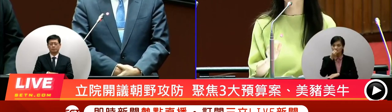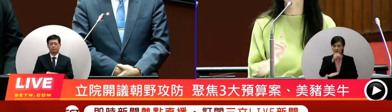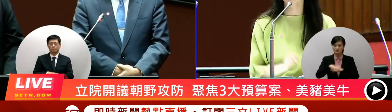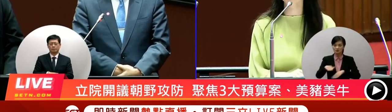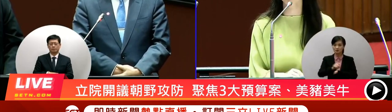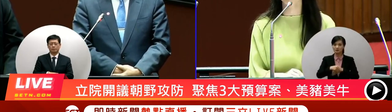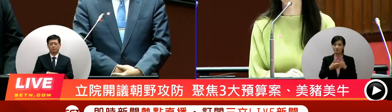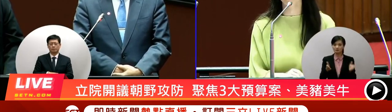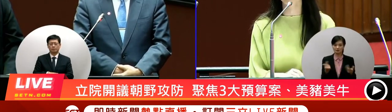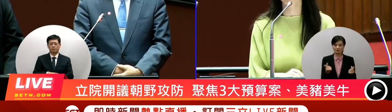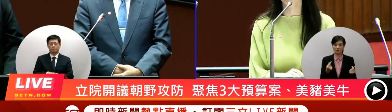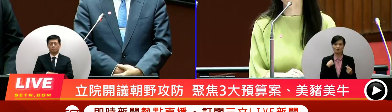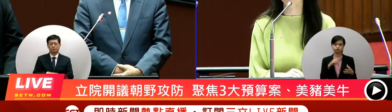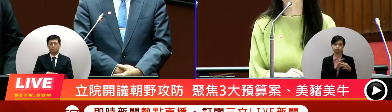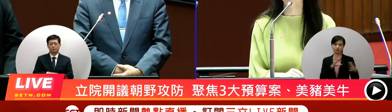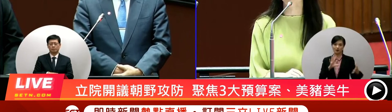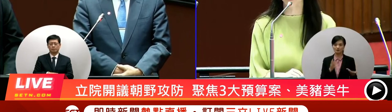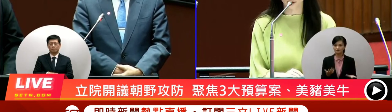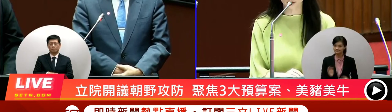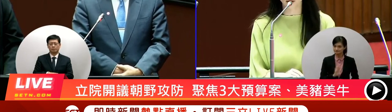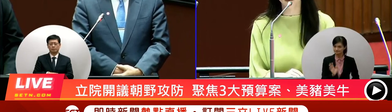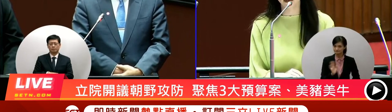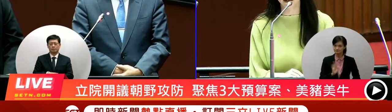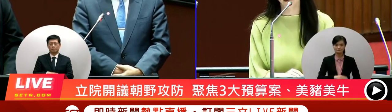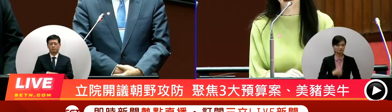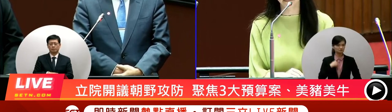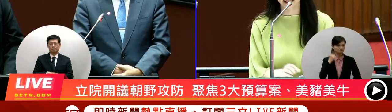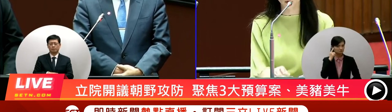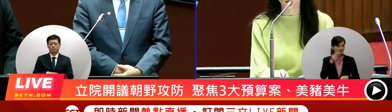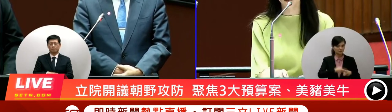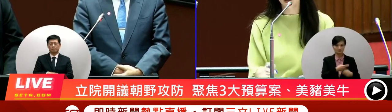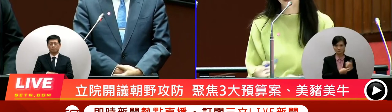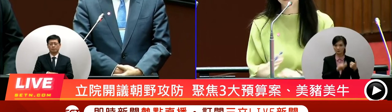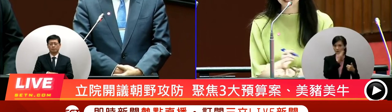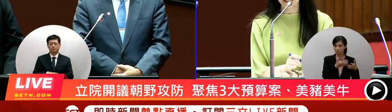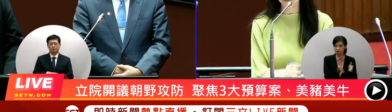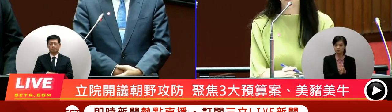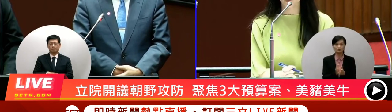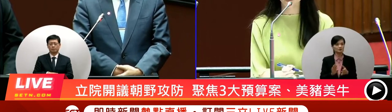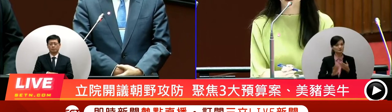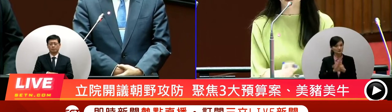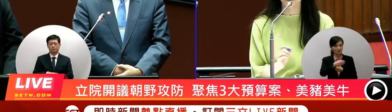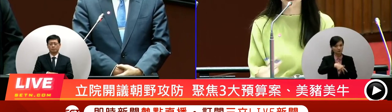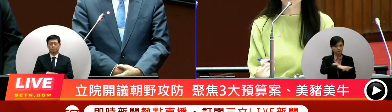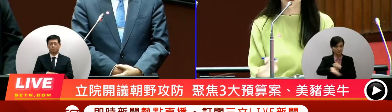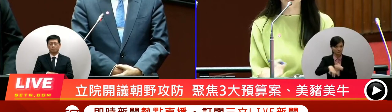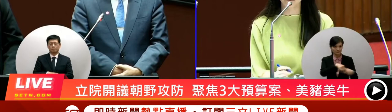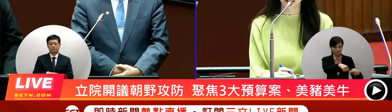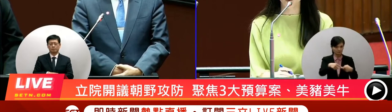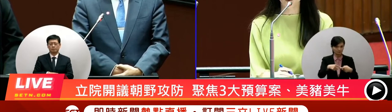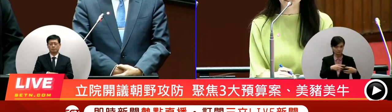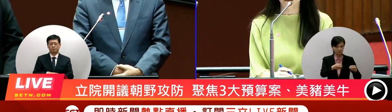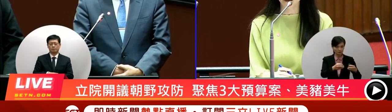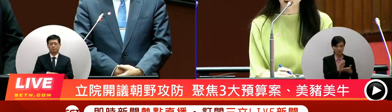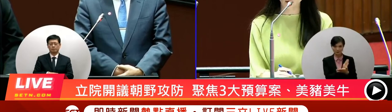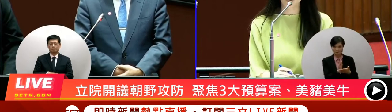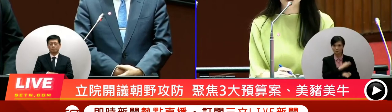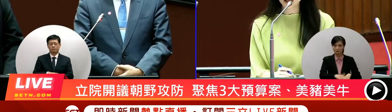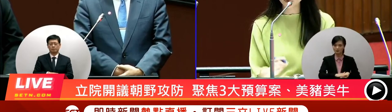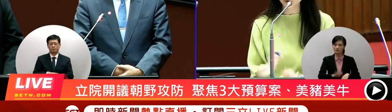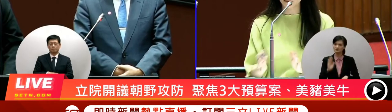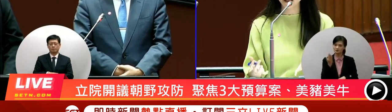然我相信我们卫福部跟相关部门绝对有做谨慎的评估，可是现在大家就问说我们的美猪的评估报告